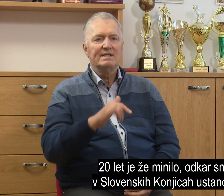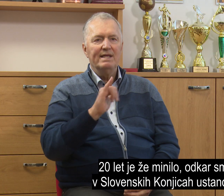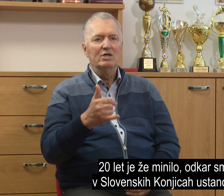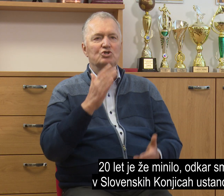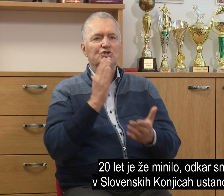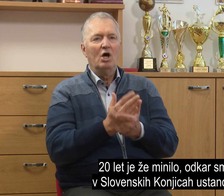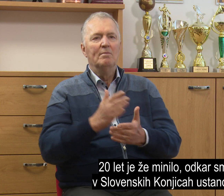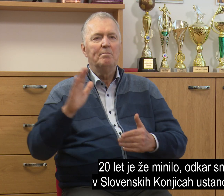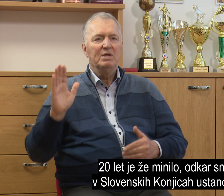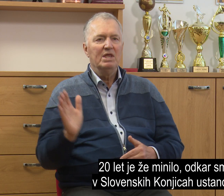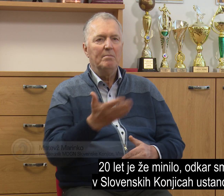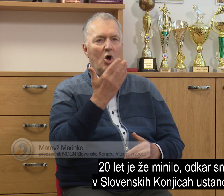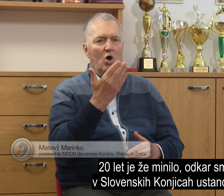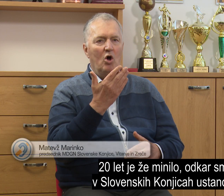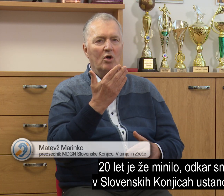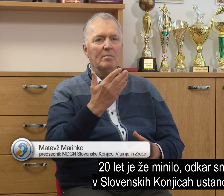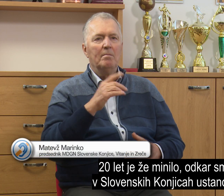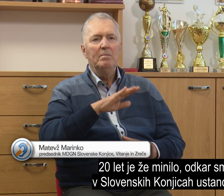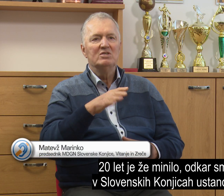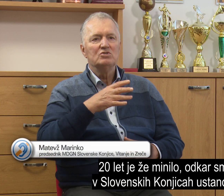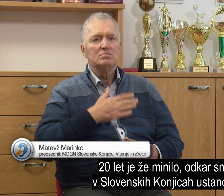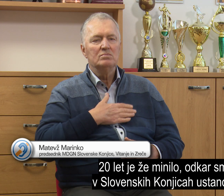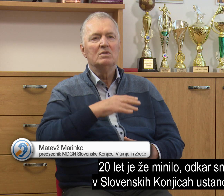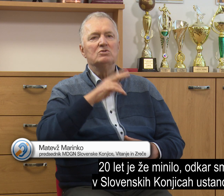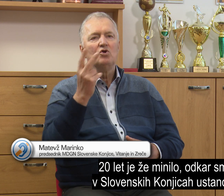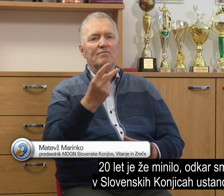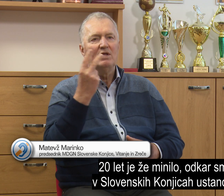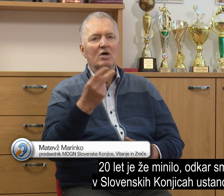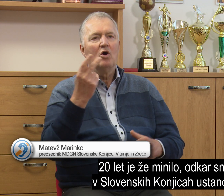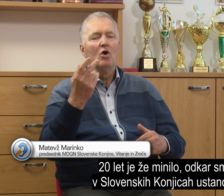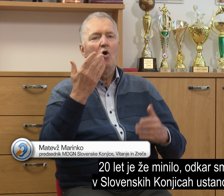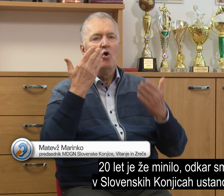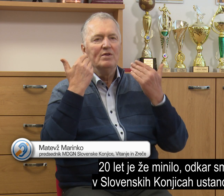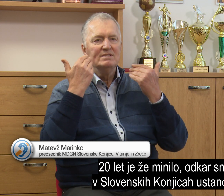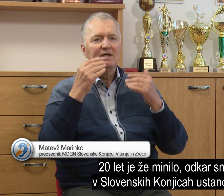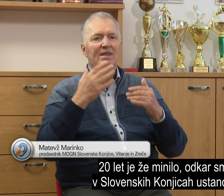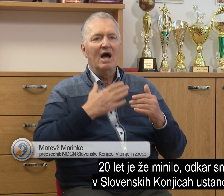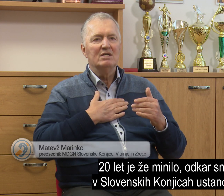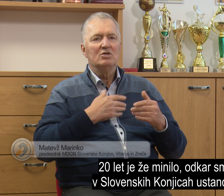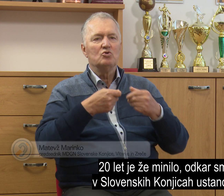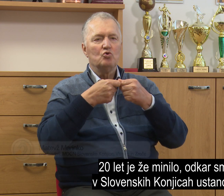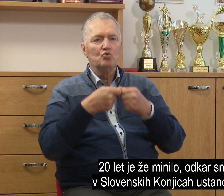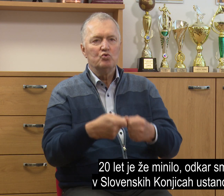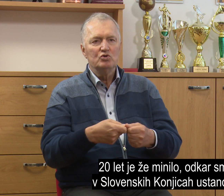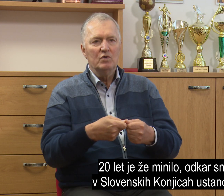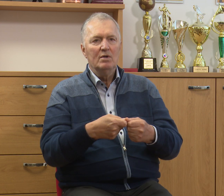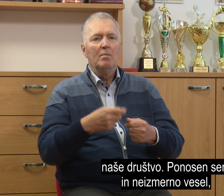20 let je že minilo, odkar smo v Slovenskih Konjicah ustanovili naše